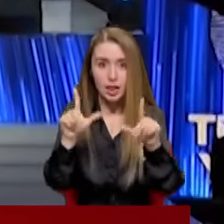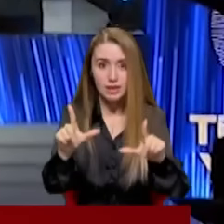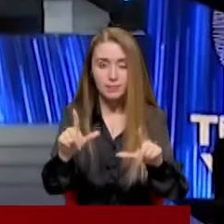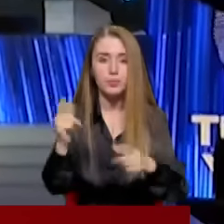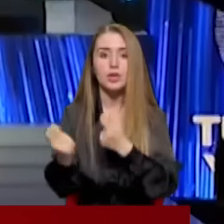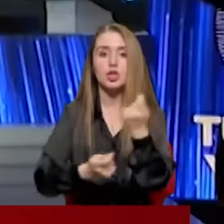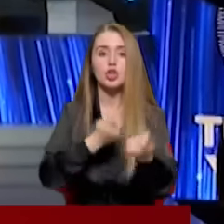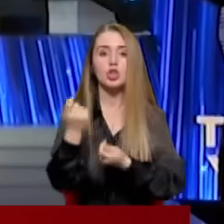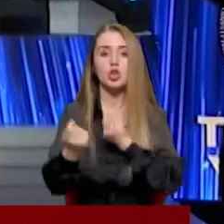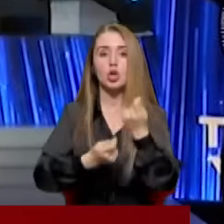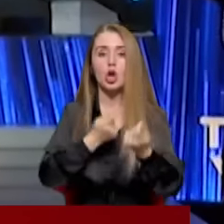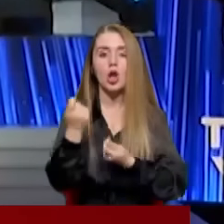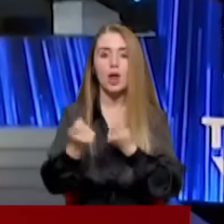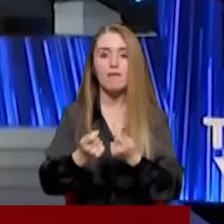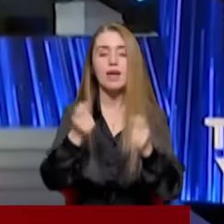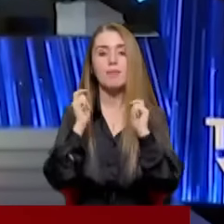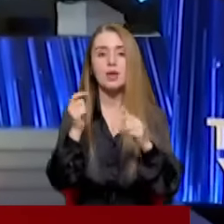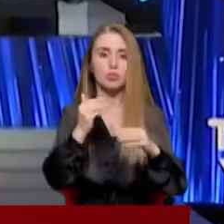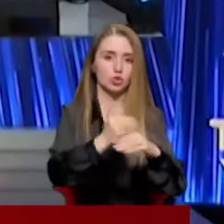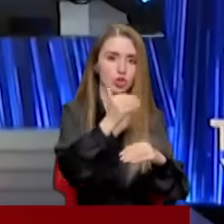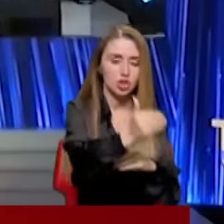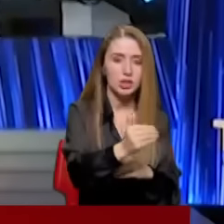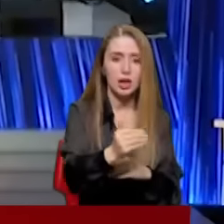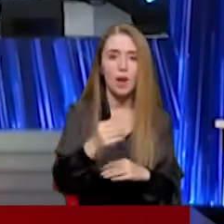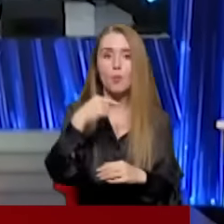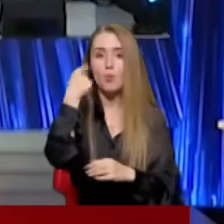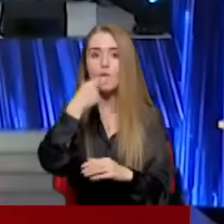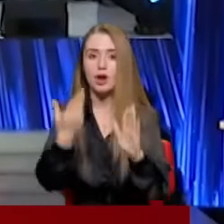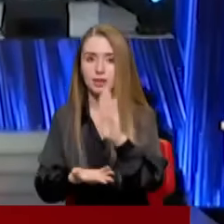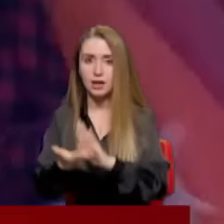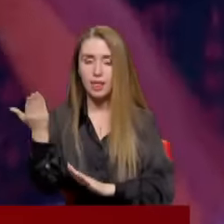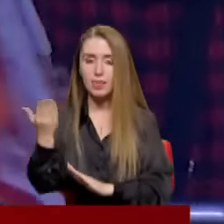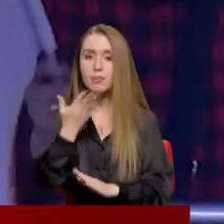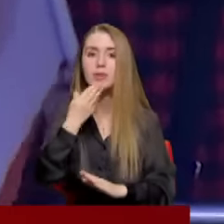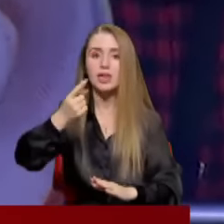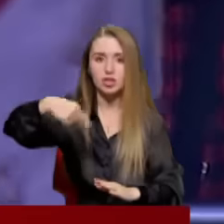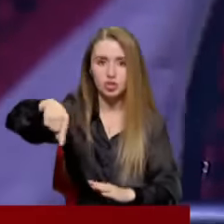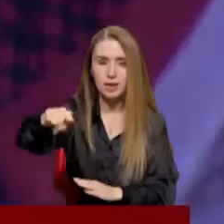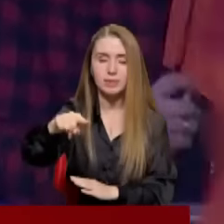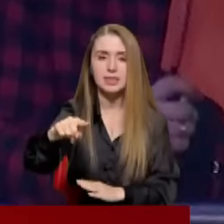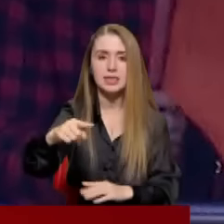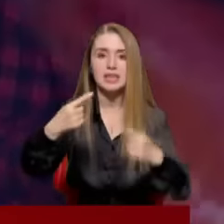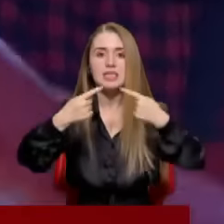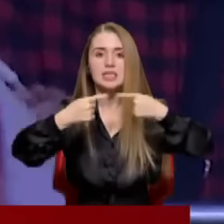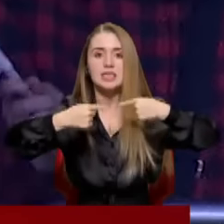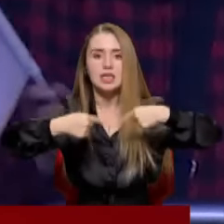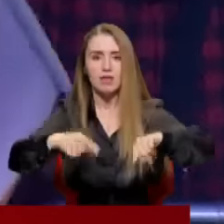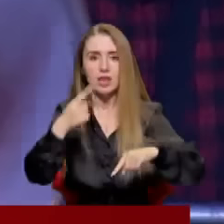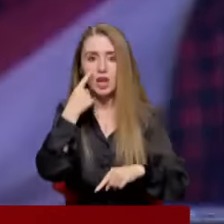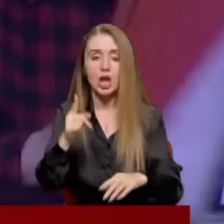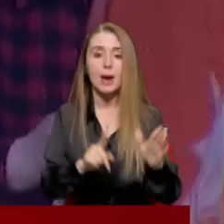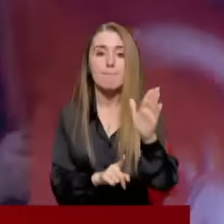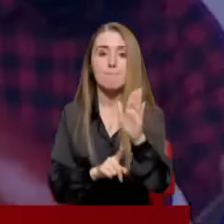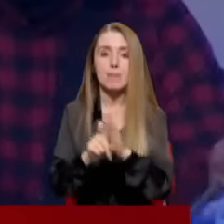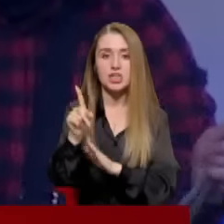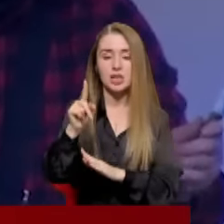Görevin getirdiği zorunluluklar dışında mülakatı kaldırarak gençlerimizin sınavlardaki